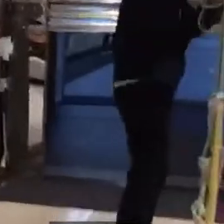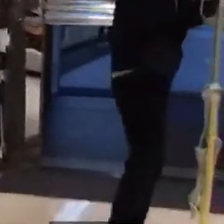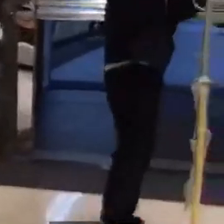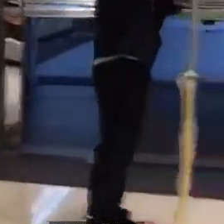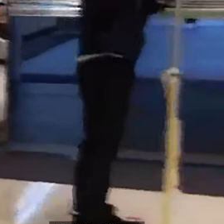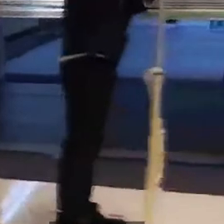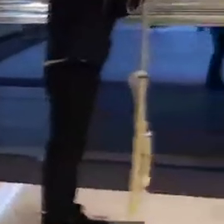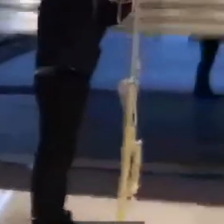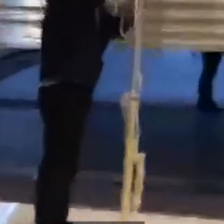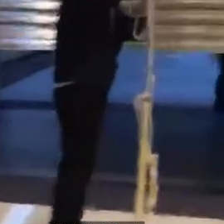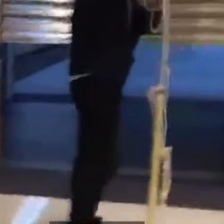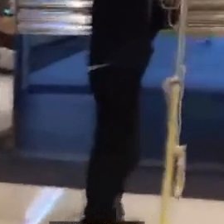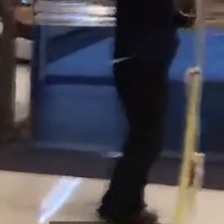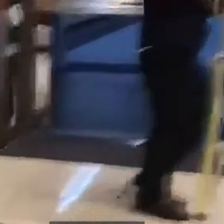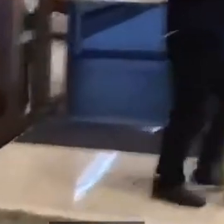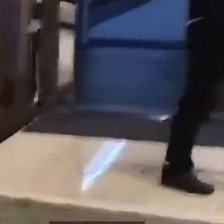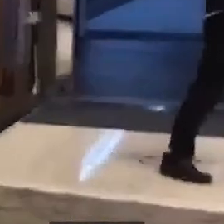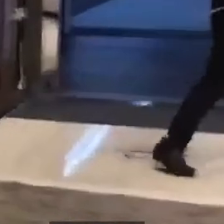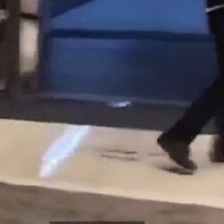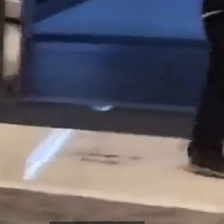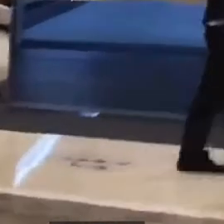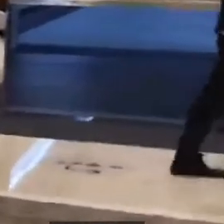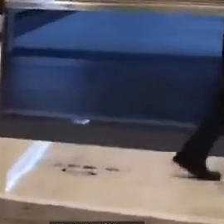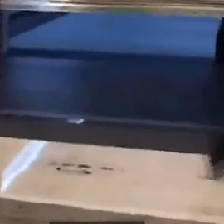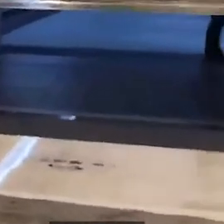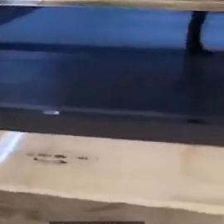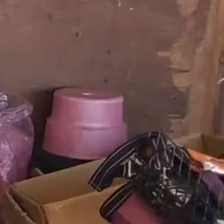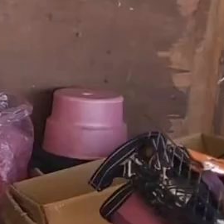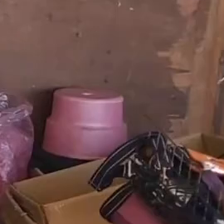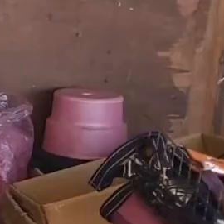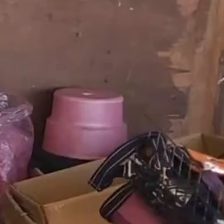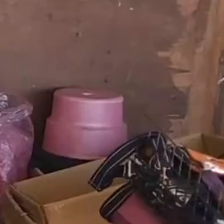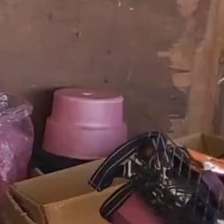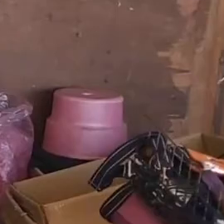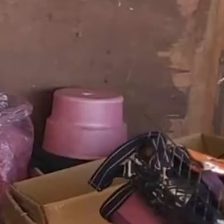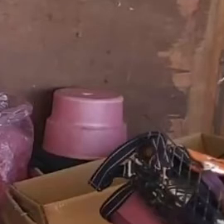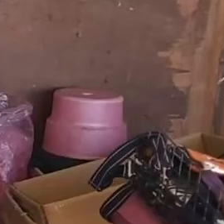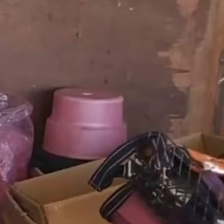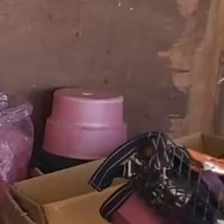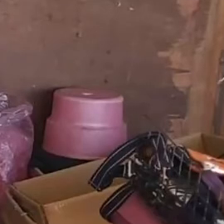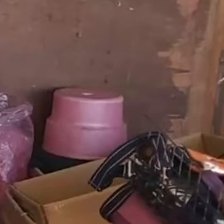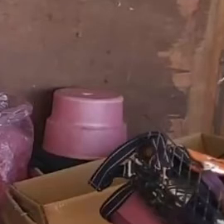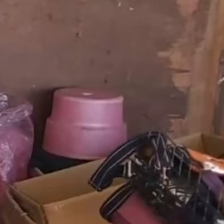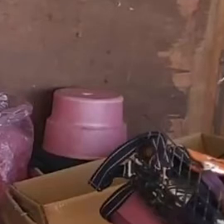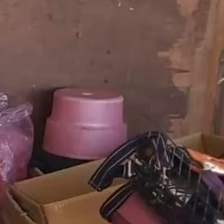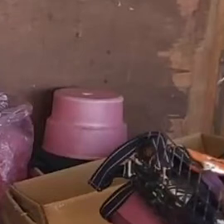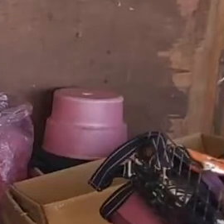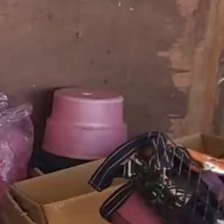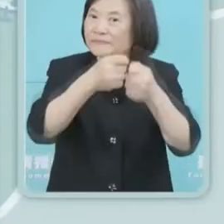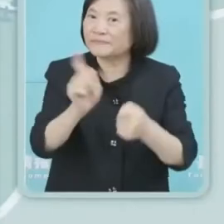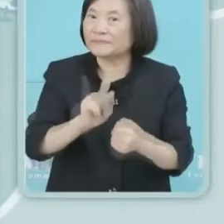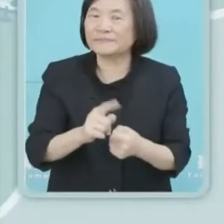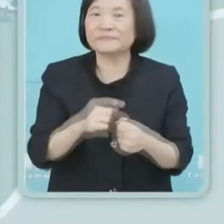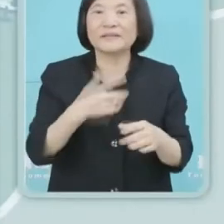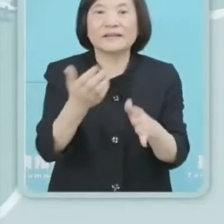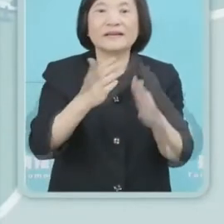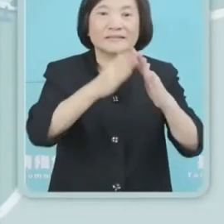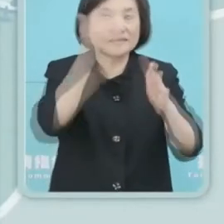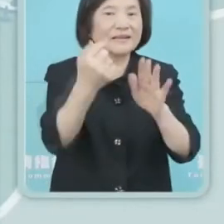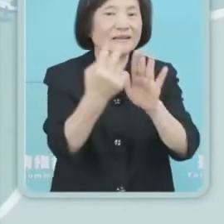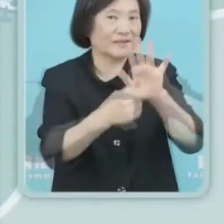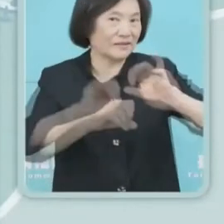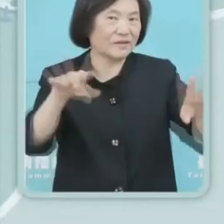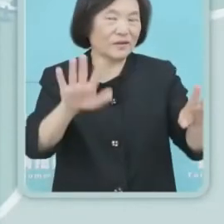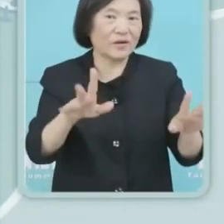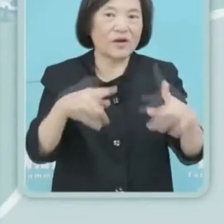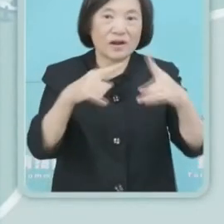年是降 20% 的嘛，今年就降 30% 的也按照这比例增加。 那如同刚刚市长提到